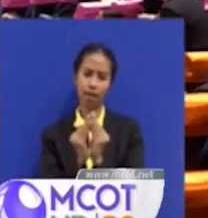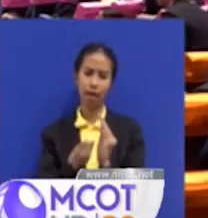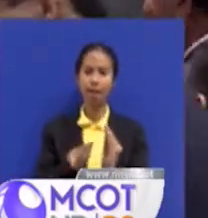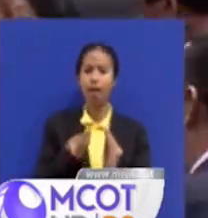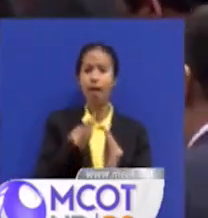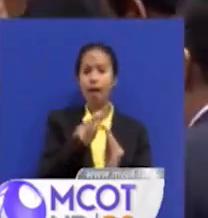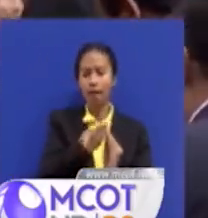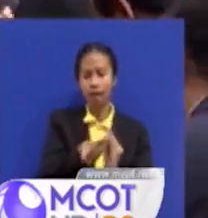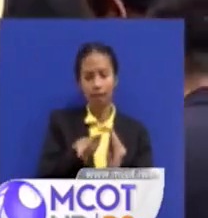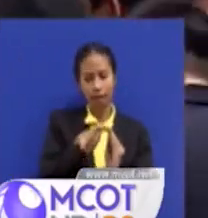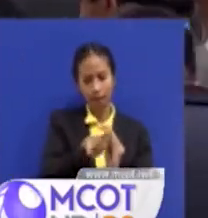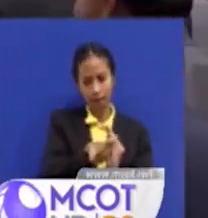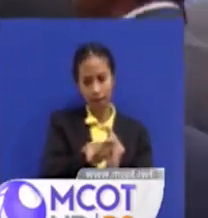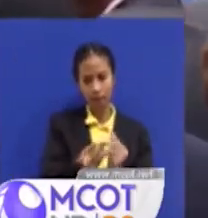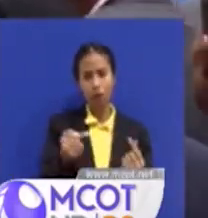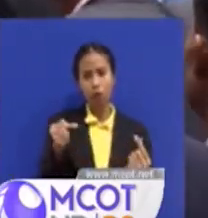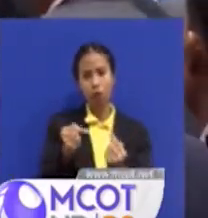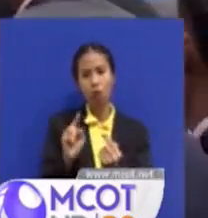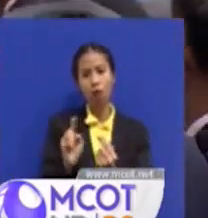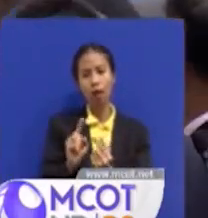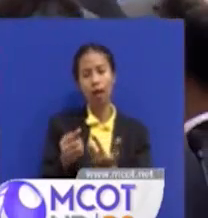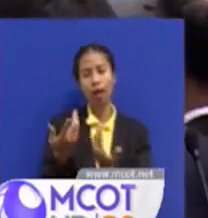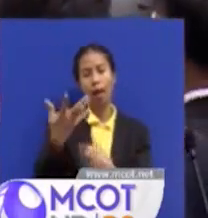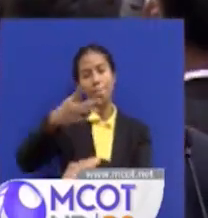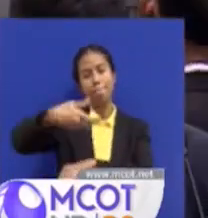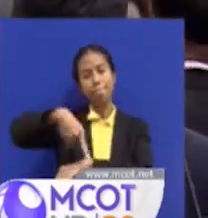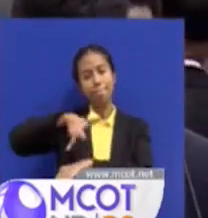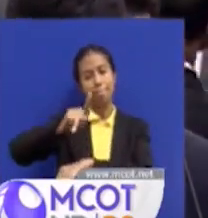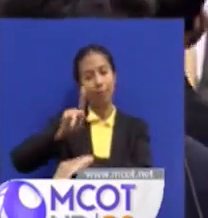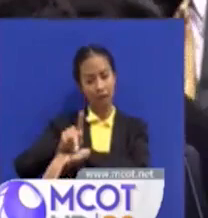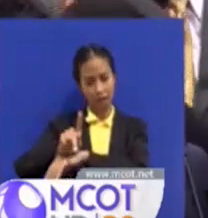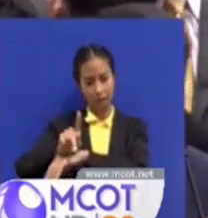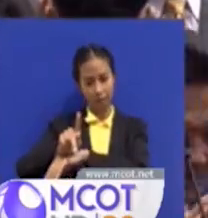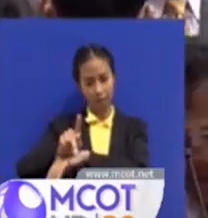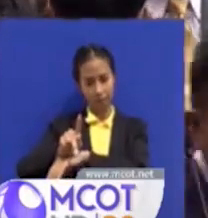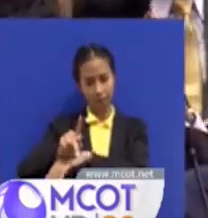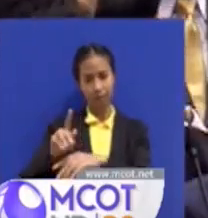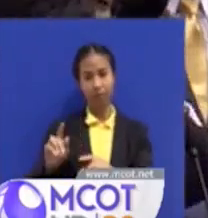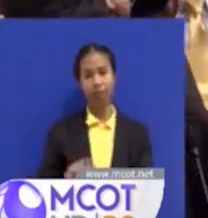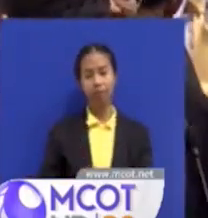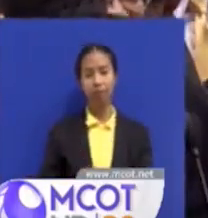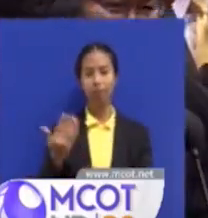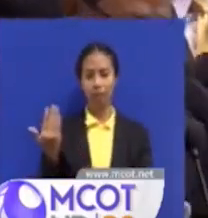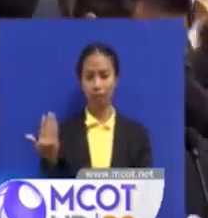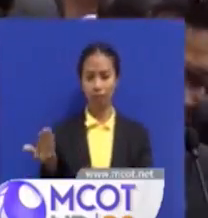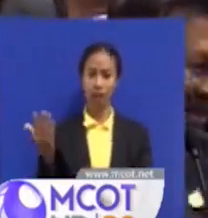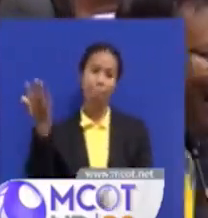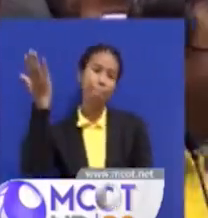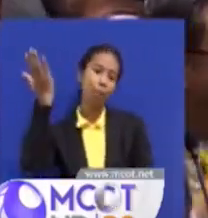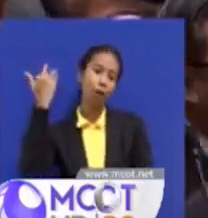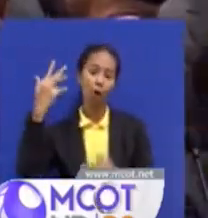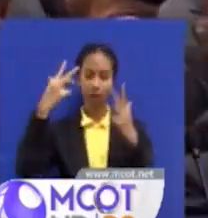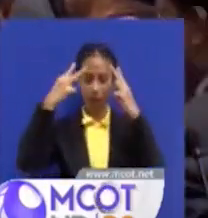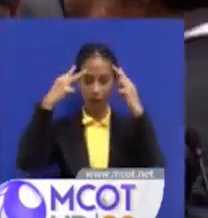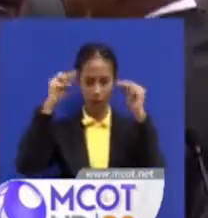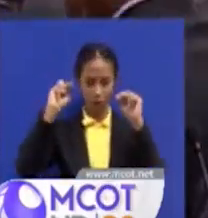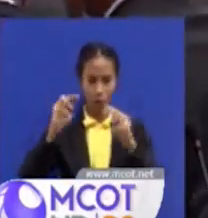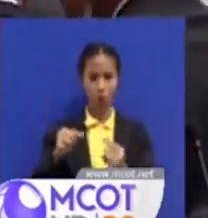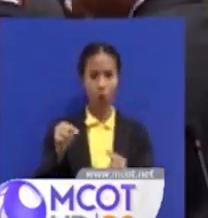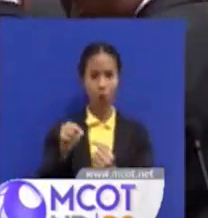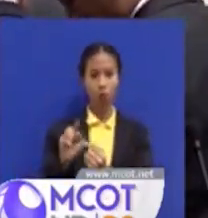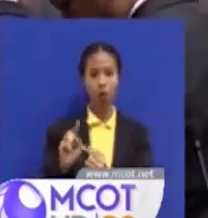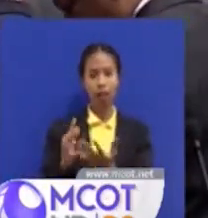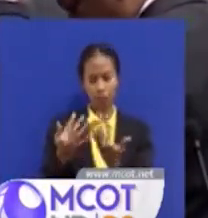10ปีชวนหลีกภัยเคยเป็นประธานสภาผู้แทนราษฎรมาตั้งแต่เมื่อวันที่4สิงหาค